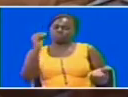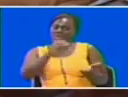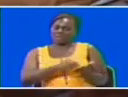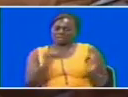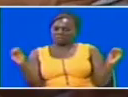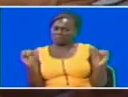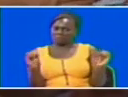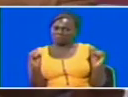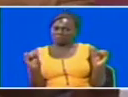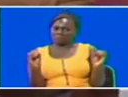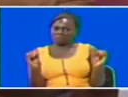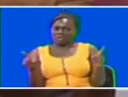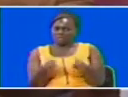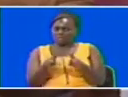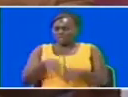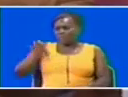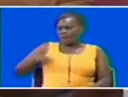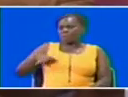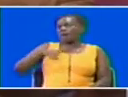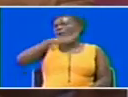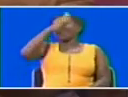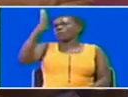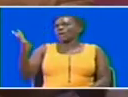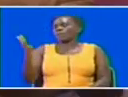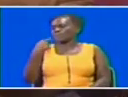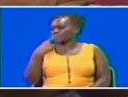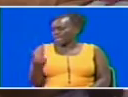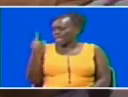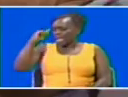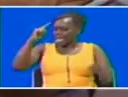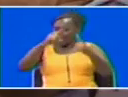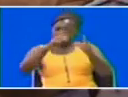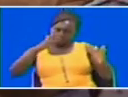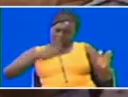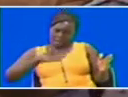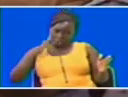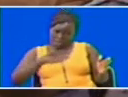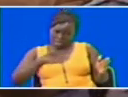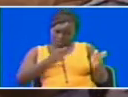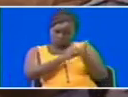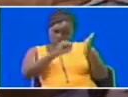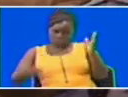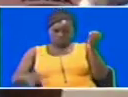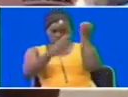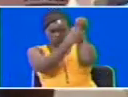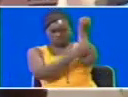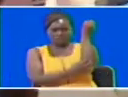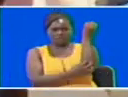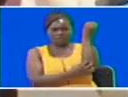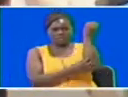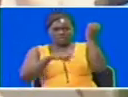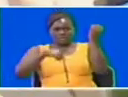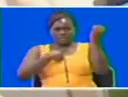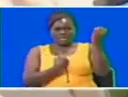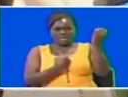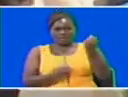kama alivyotamka Bichari Tingilo mheshimiwa. Nia yetu ni kupiga umaskini teke. Mimi nilikuwa na